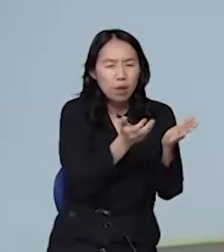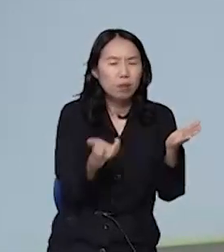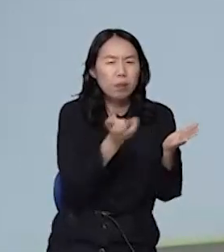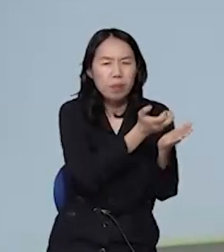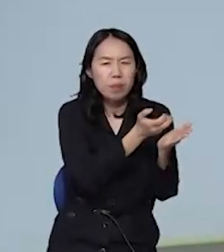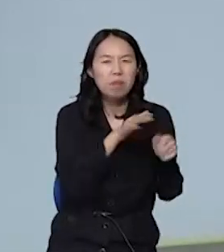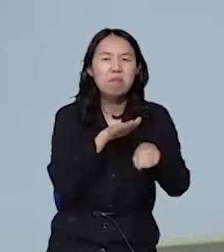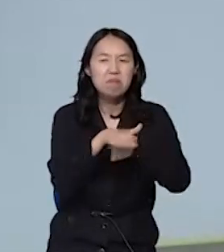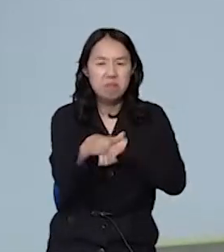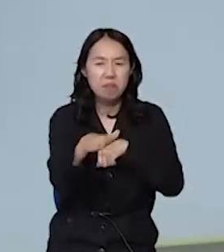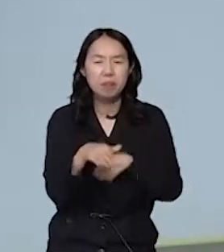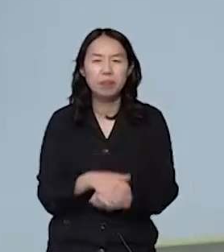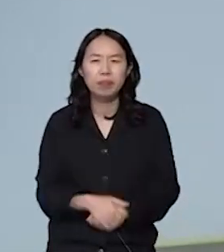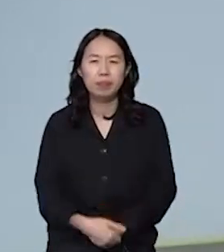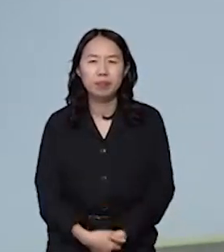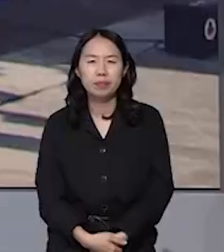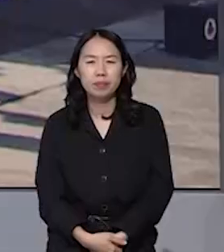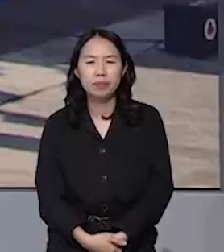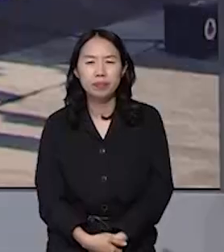저질렀습니다.